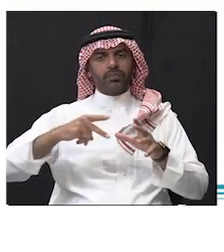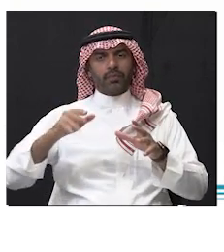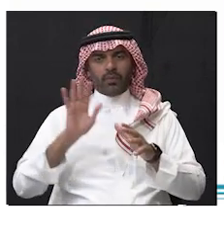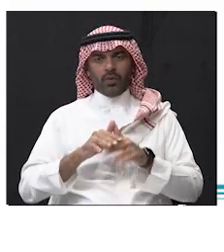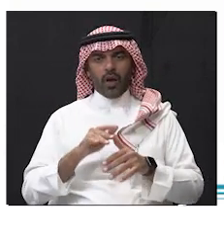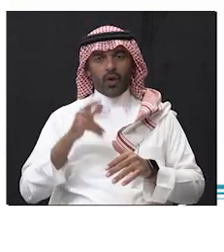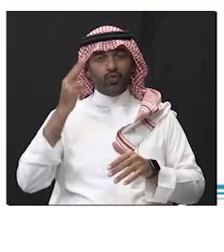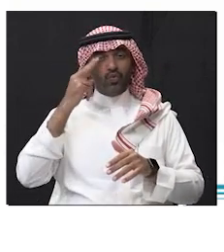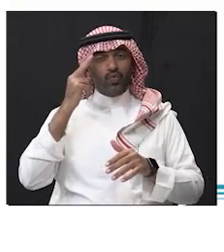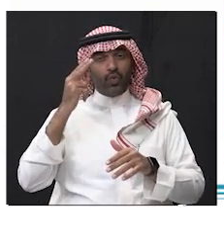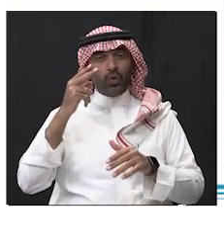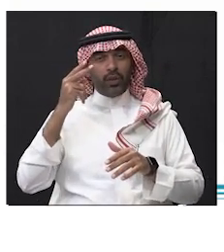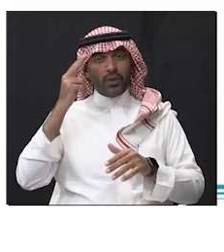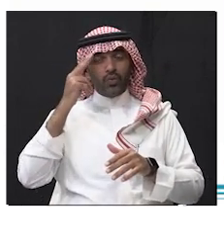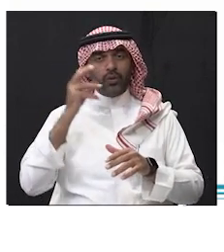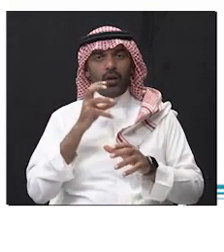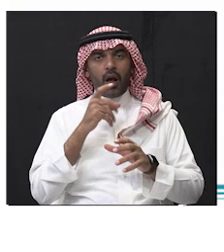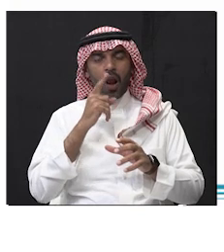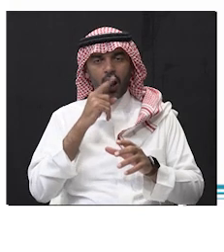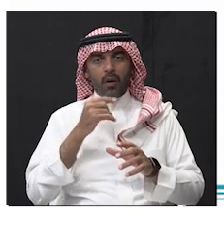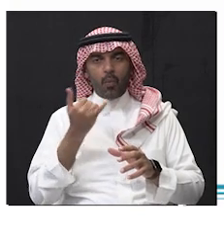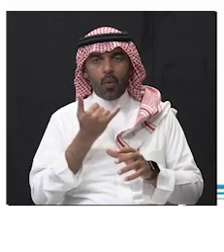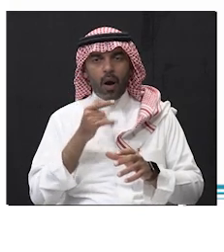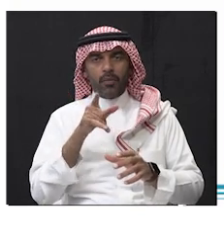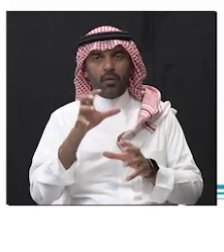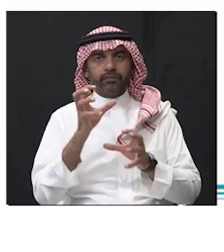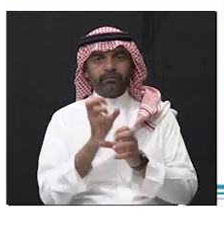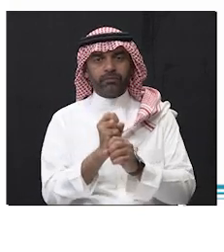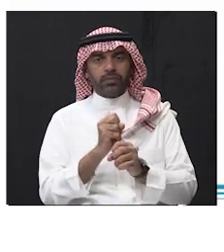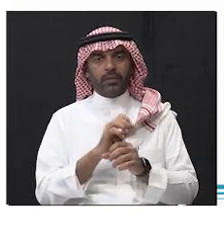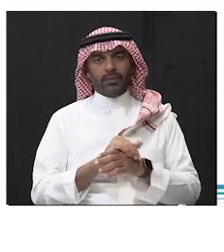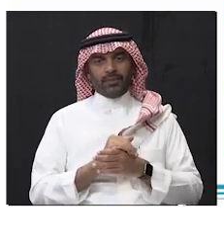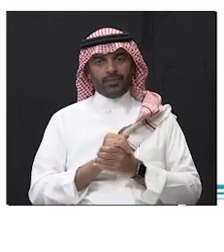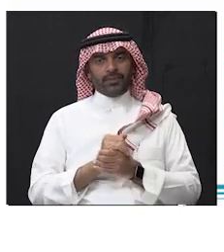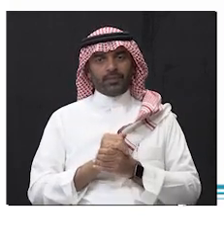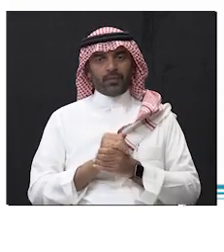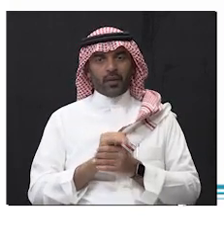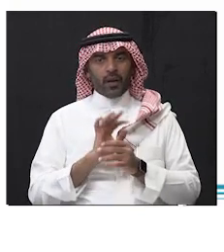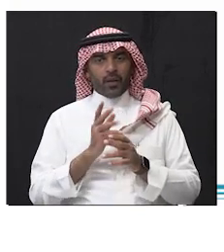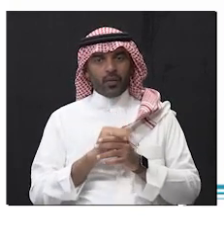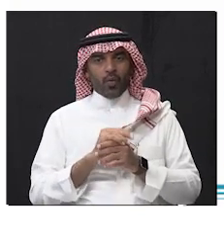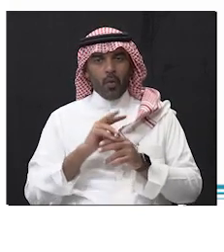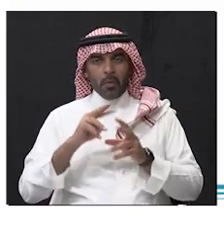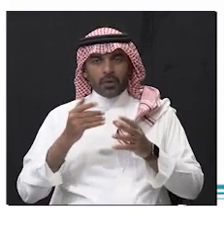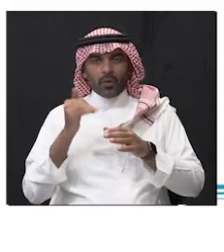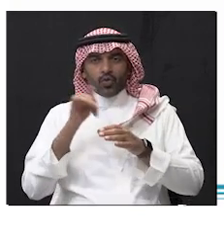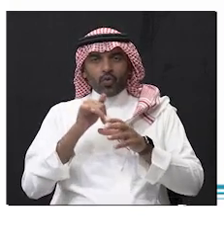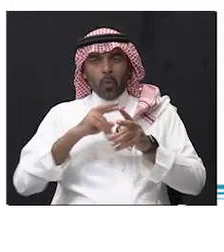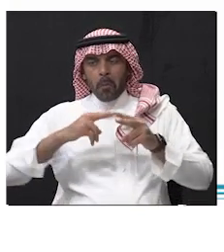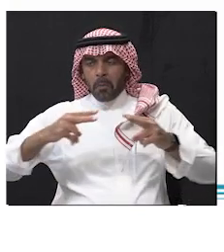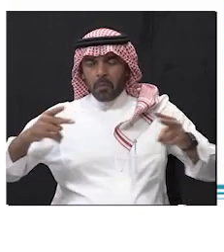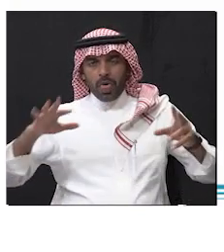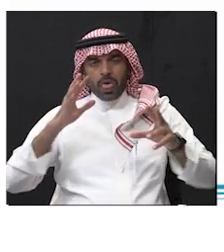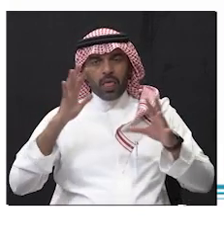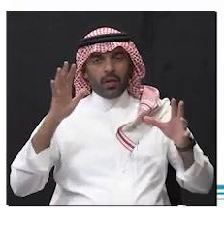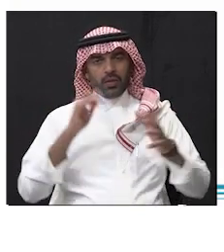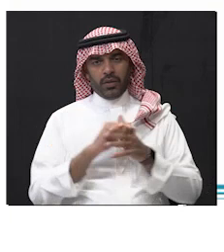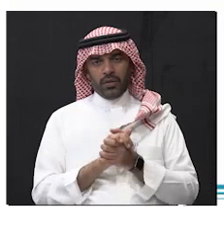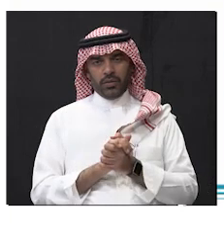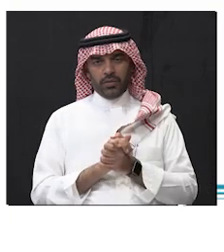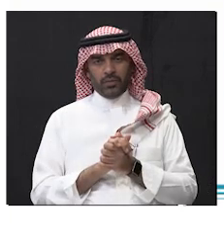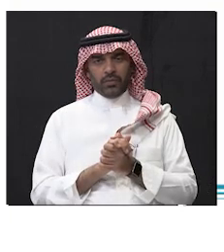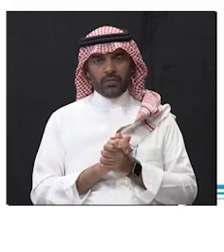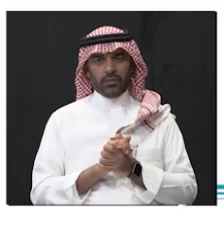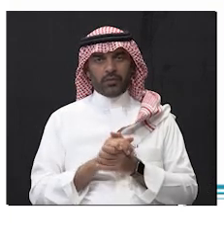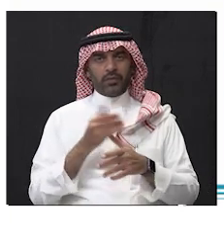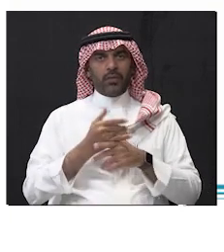على المحافظة على هذا التنوع البديع وتحقيق التنمية المستدامة، بجانب التنظيمات الاستراتيجية الوطنية